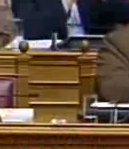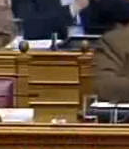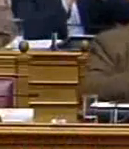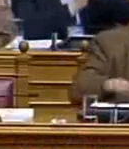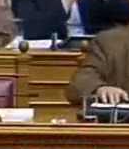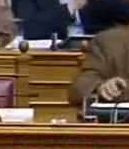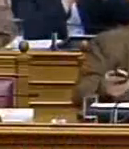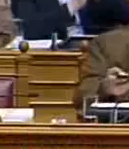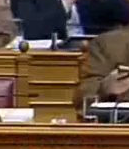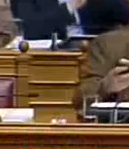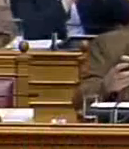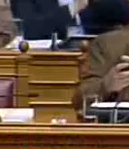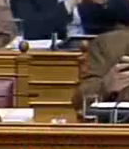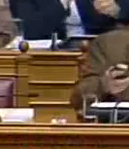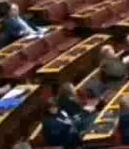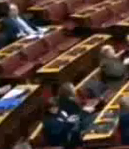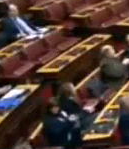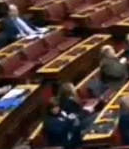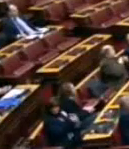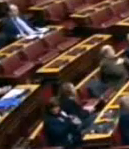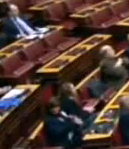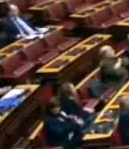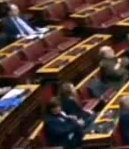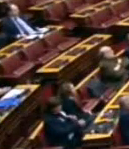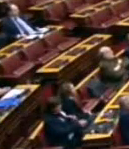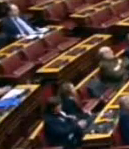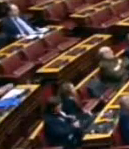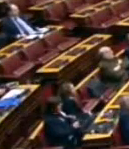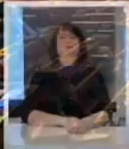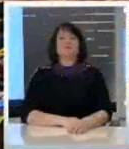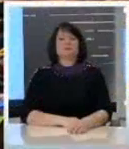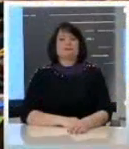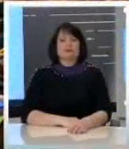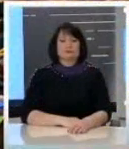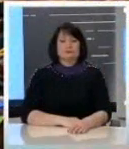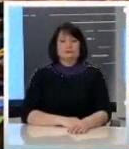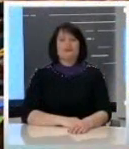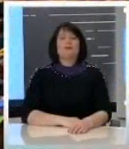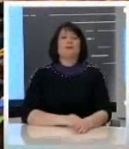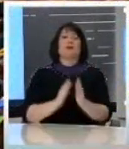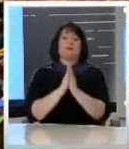Ευχαριστώ. Να είστε καλά. Όχι, όχι, κύριε Δέντη. Σας παρακαλώ πάρα πολύ.